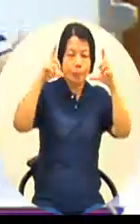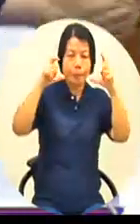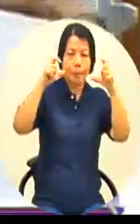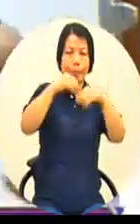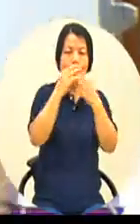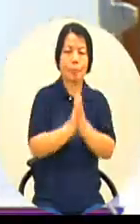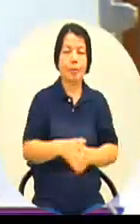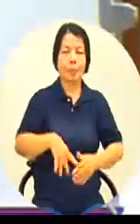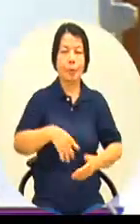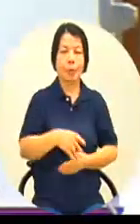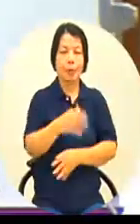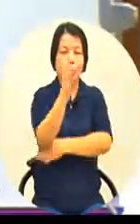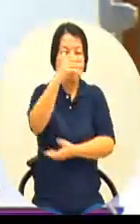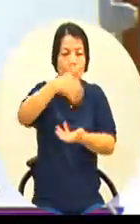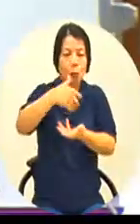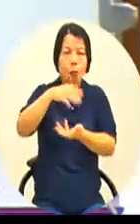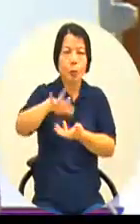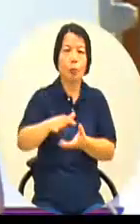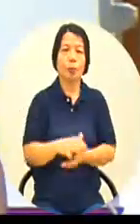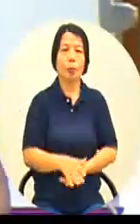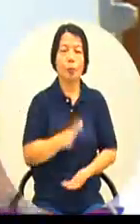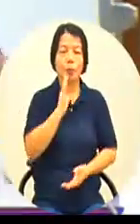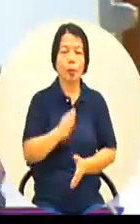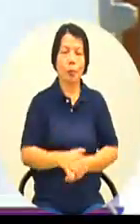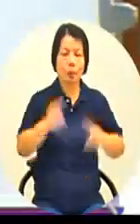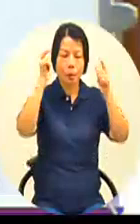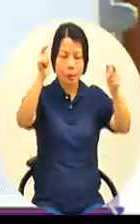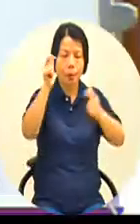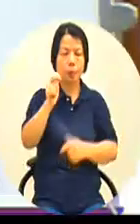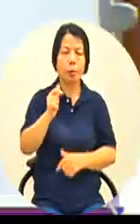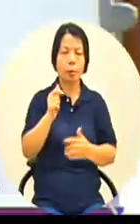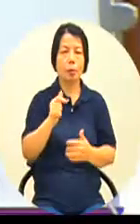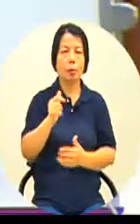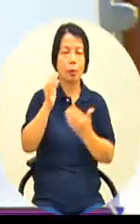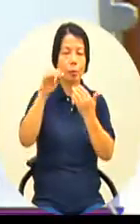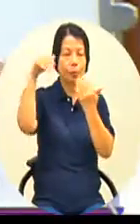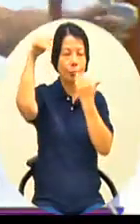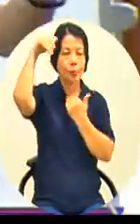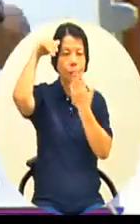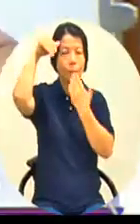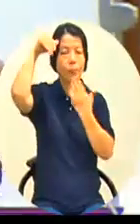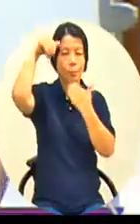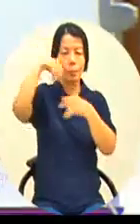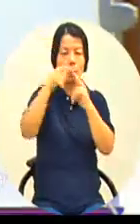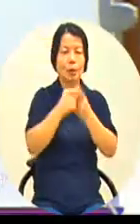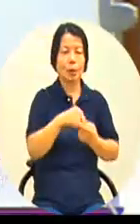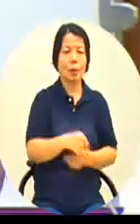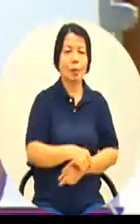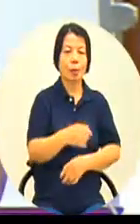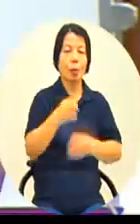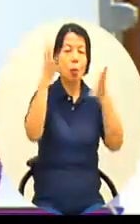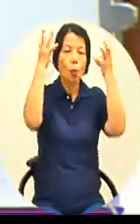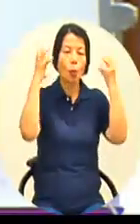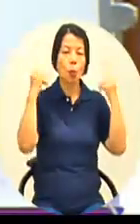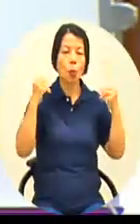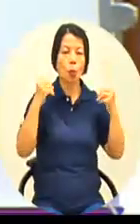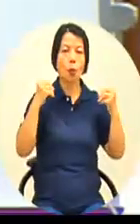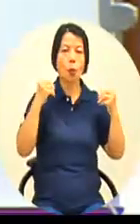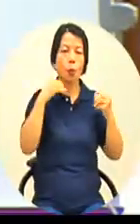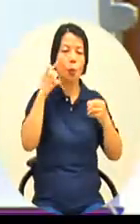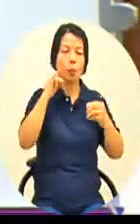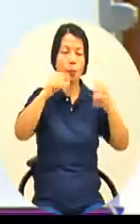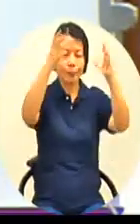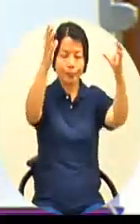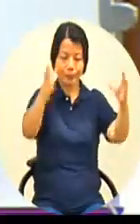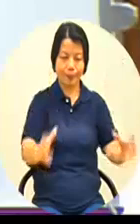饭店搞啊翕一张，搁有这个高雄上，搁有花妈连环，嘿，搞不好搁搞跳一个山地舞，也可以啊，可以吗？那不可